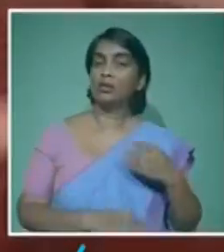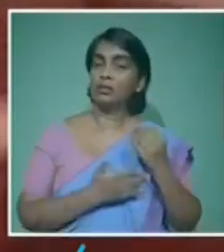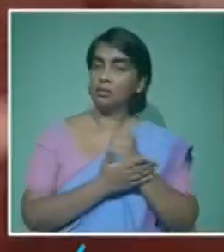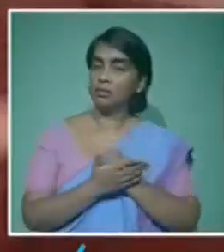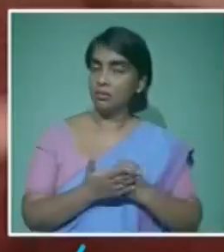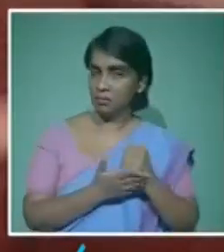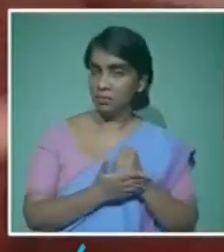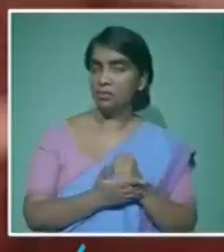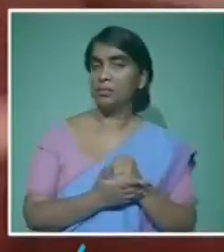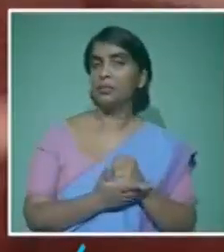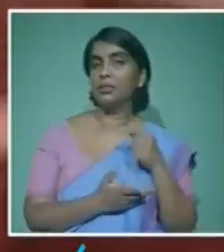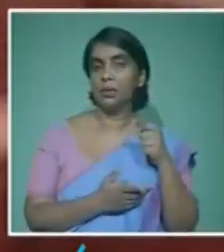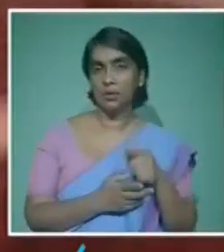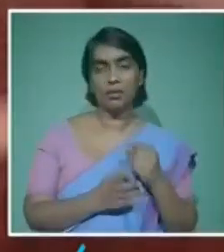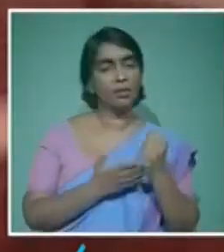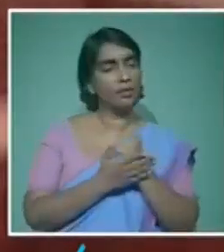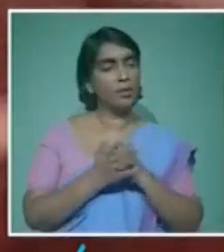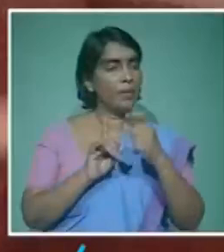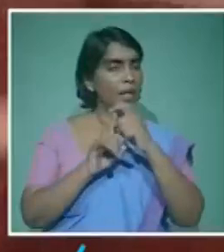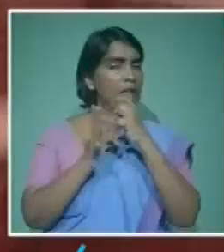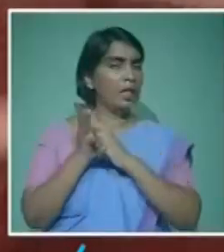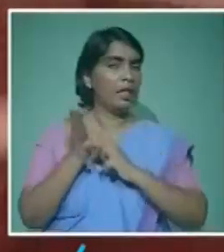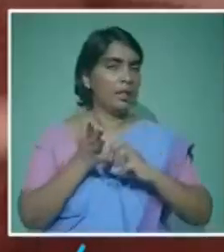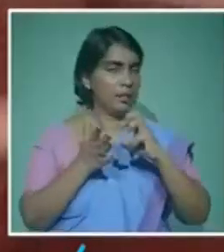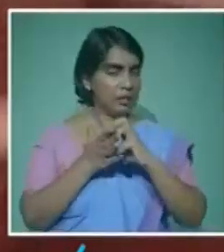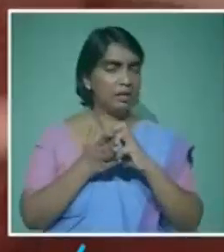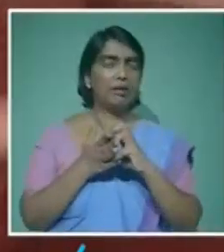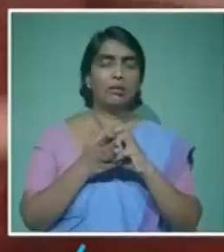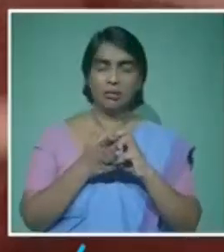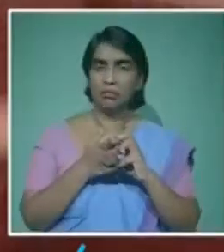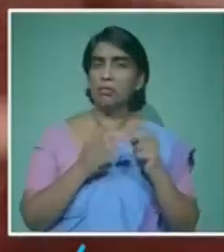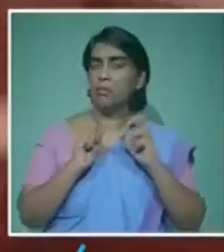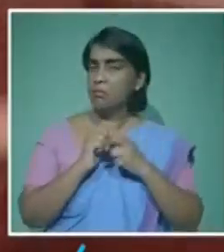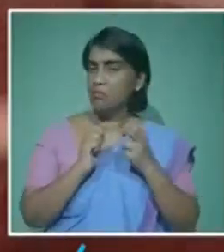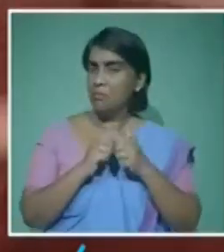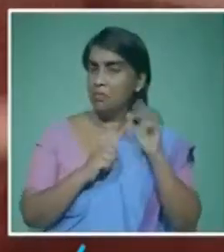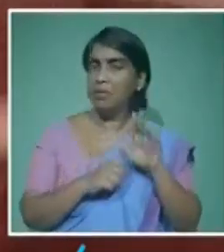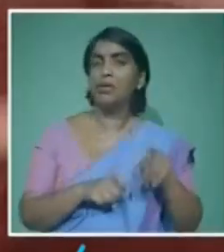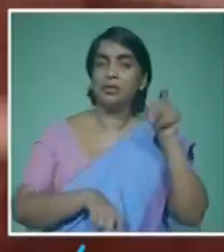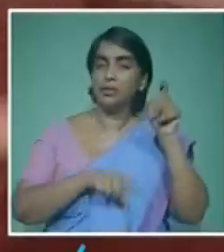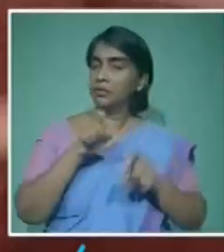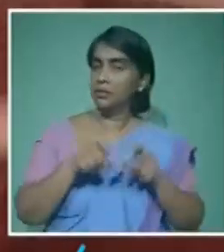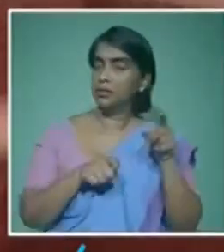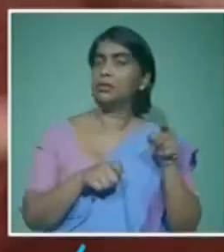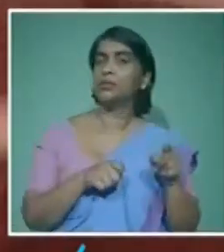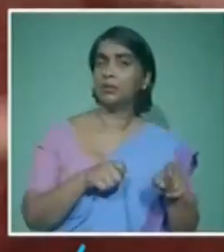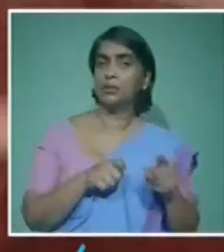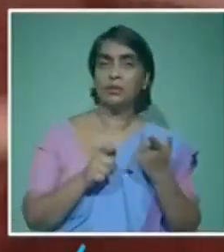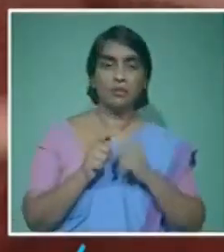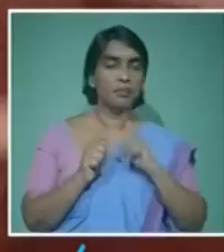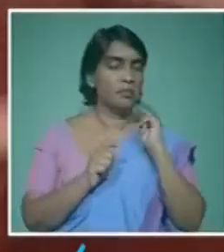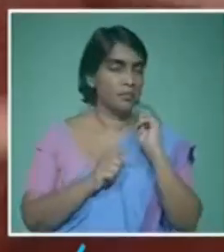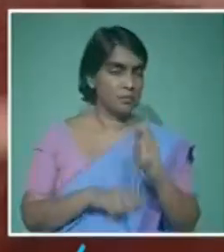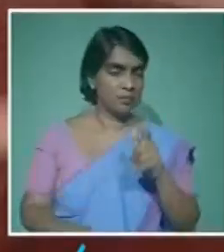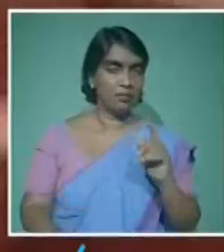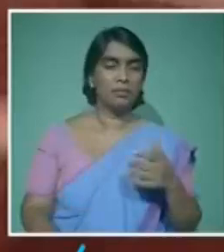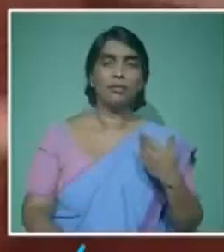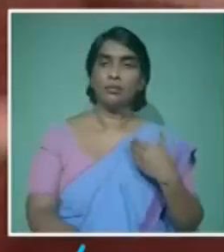மாவட்டங்களிலும் பாதிக்கப்பட்டவர்களாக கம்பவா மாவட்டத்தில் நேரடி கடத்தொழிலாளர்கள்